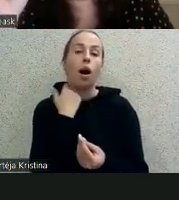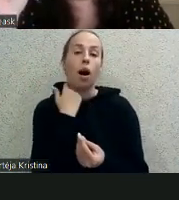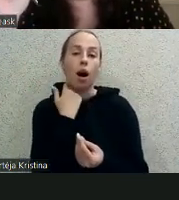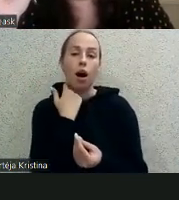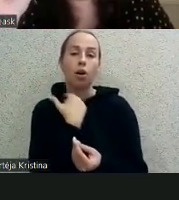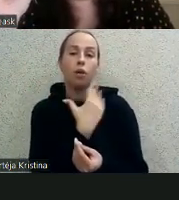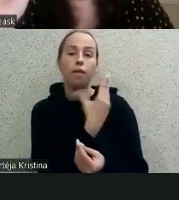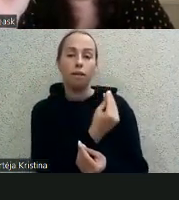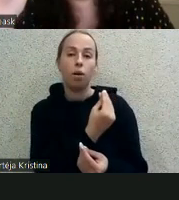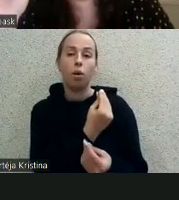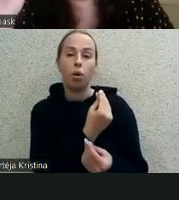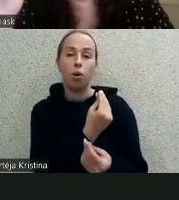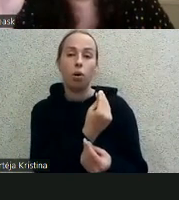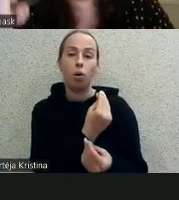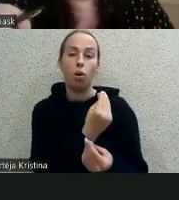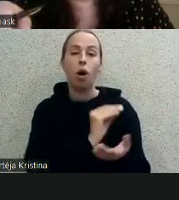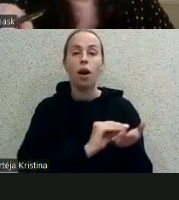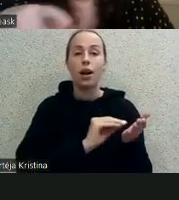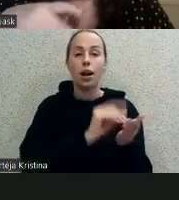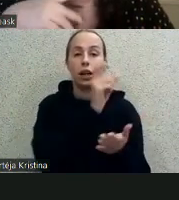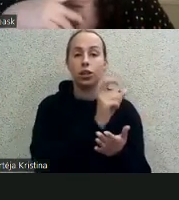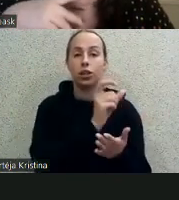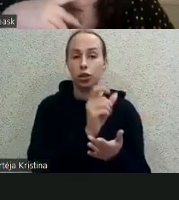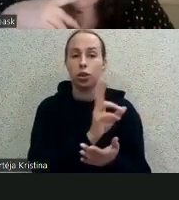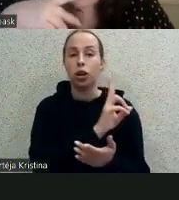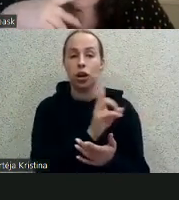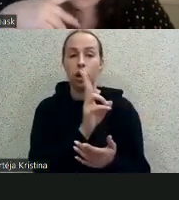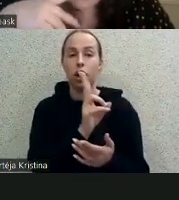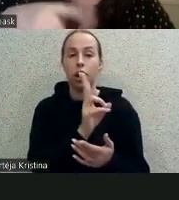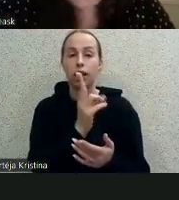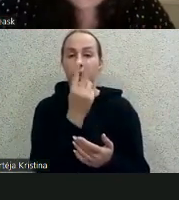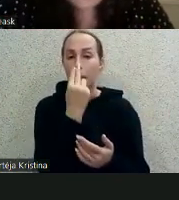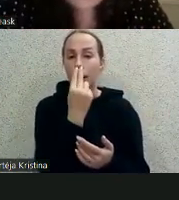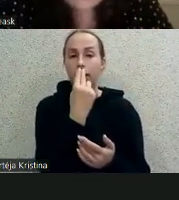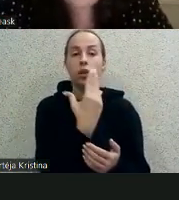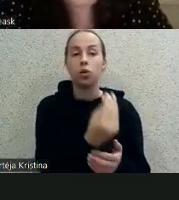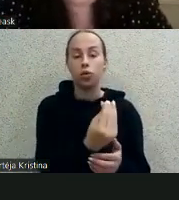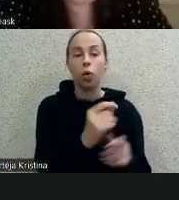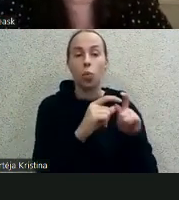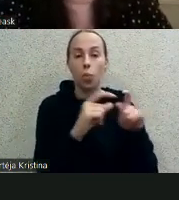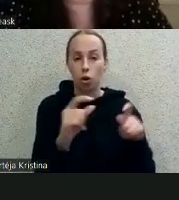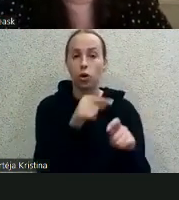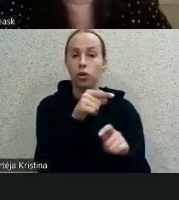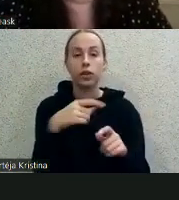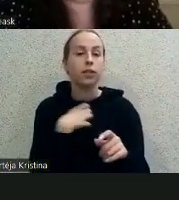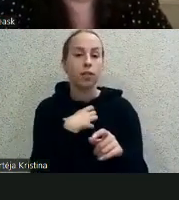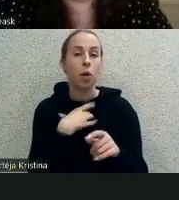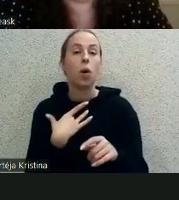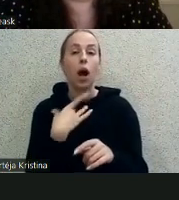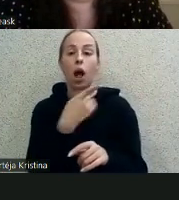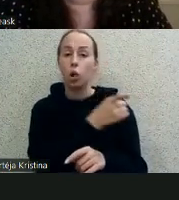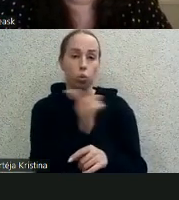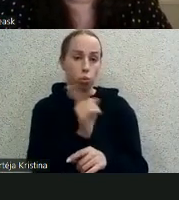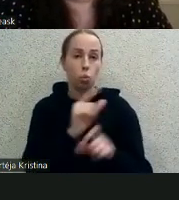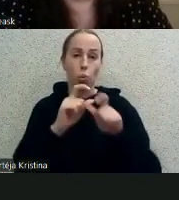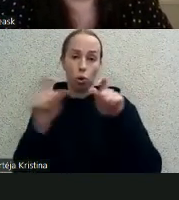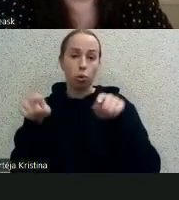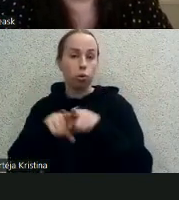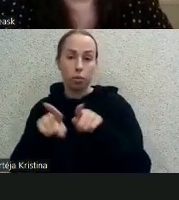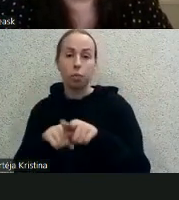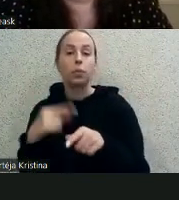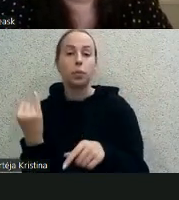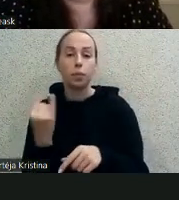romanus autorius, kurie skirti pradiniams mokyklos. Aš manau, kad jie gali būti aktualūs ir jūsų mokyklos. Įdomu, kad